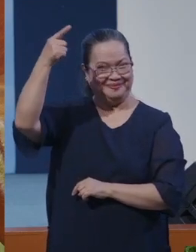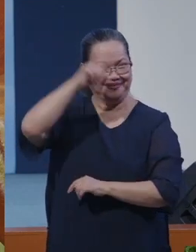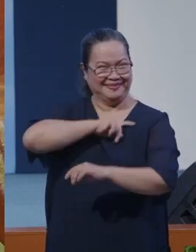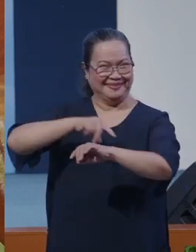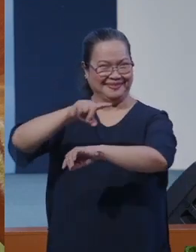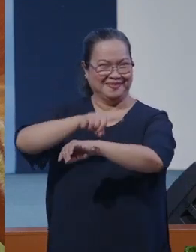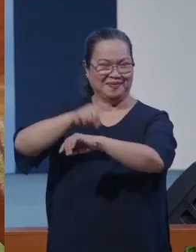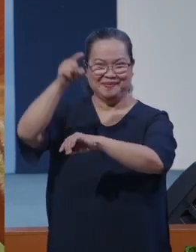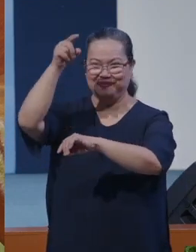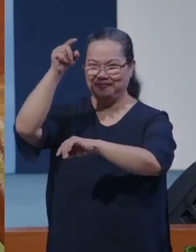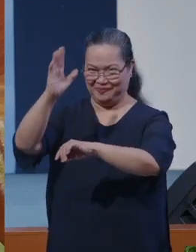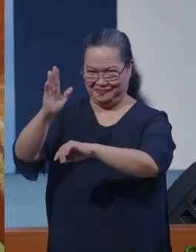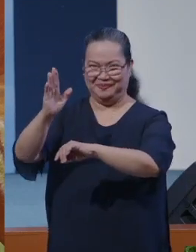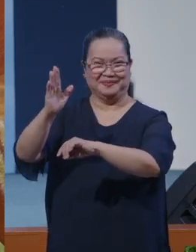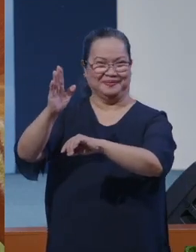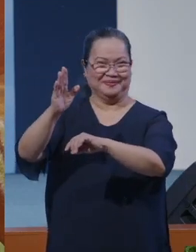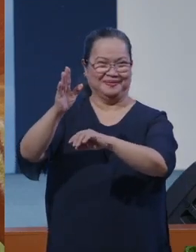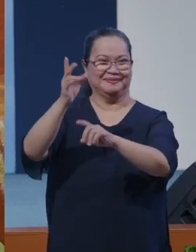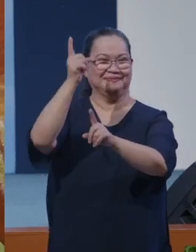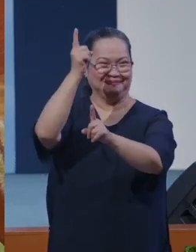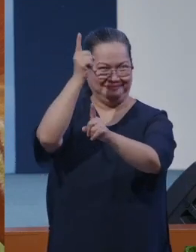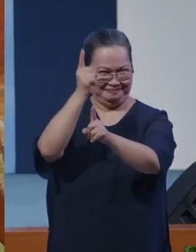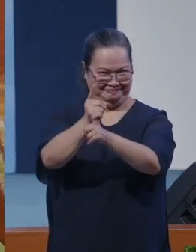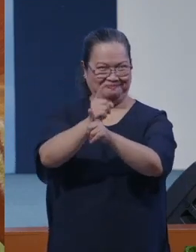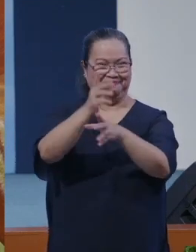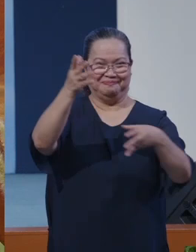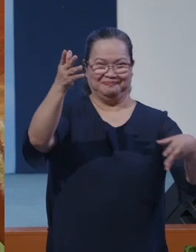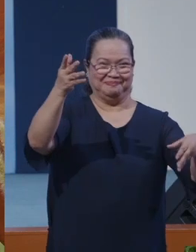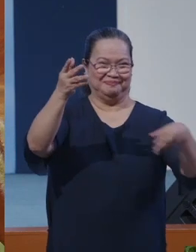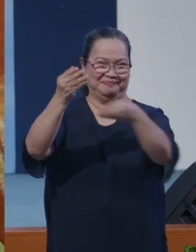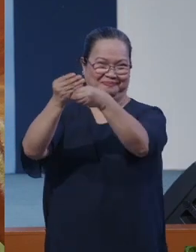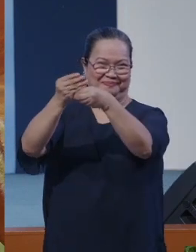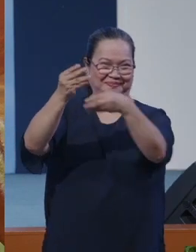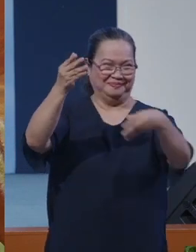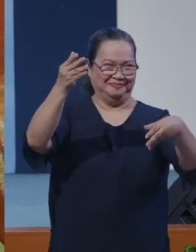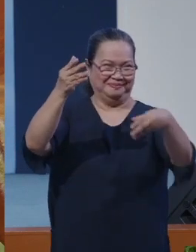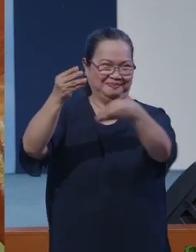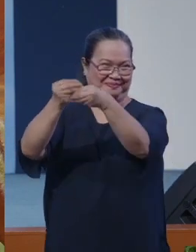of God and His righteousness, and all these things will be added to you.